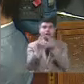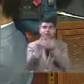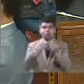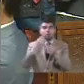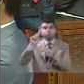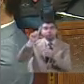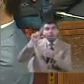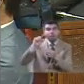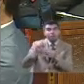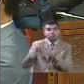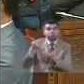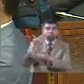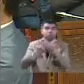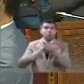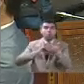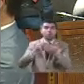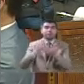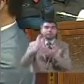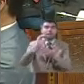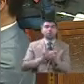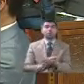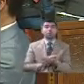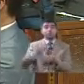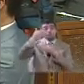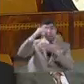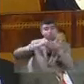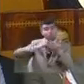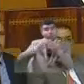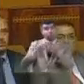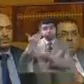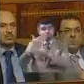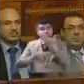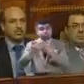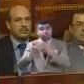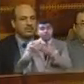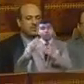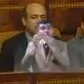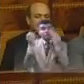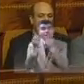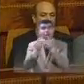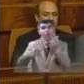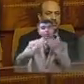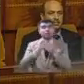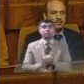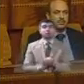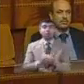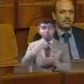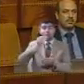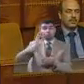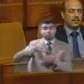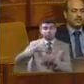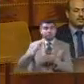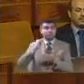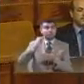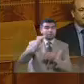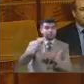قدرة الموارد العادية على تغطية النفقات الجارية ونفقات الاستثمار. وبالنظر للأهمية القصوى التي يكتسيها